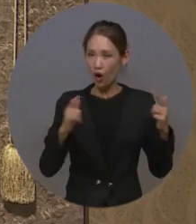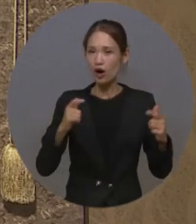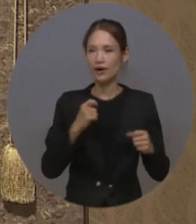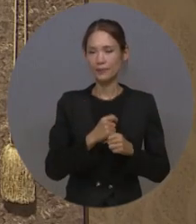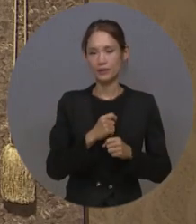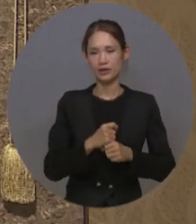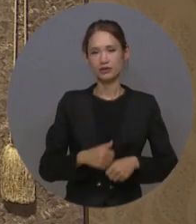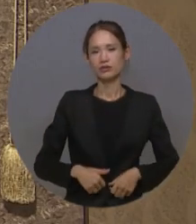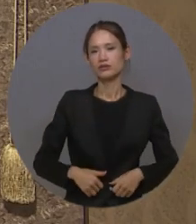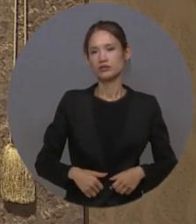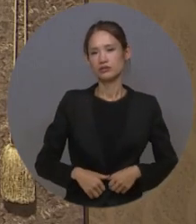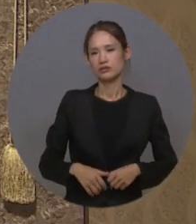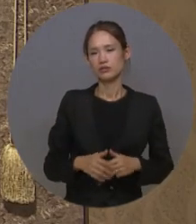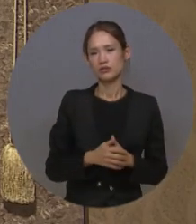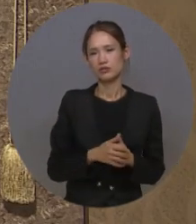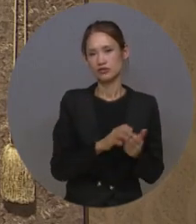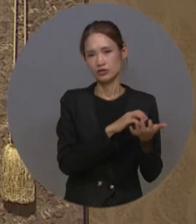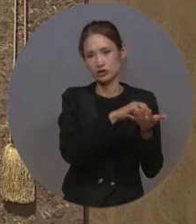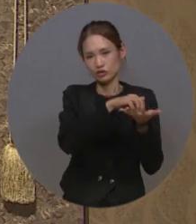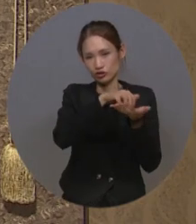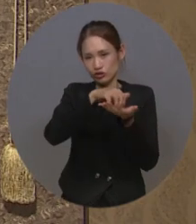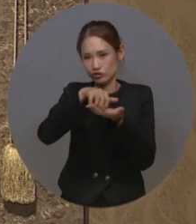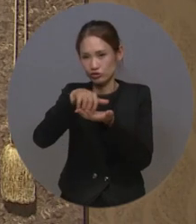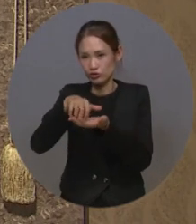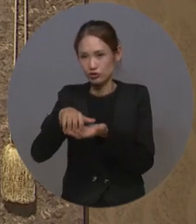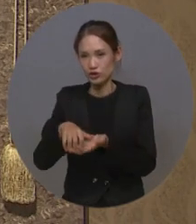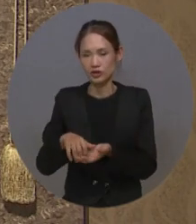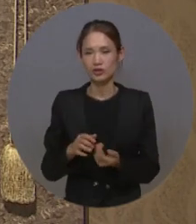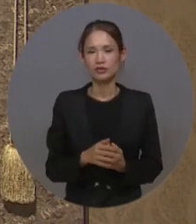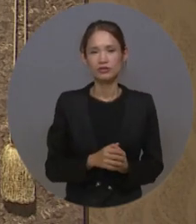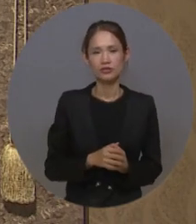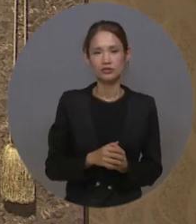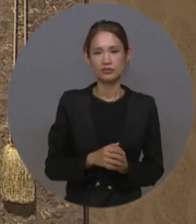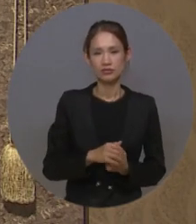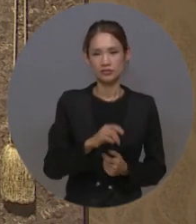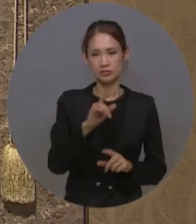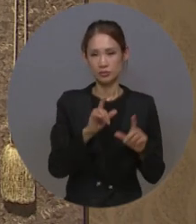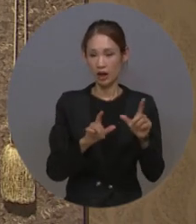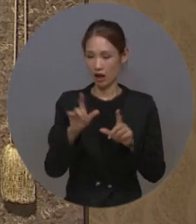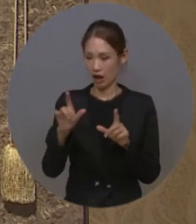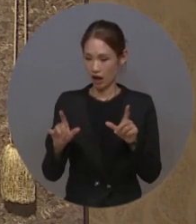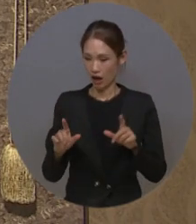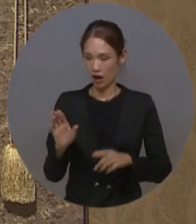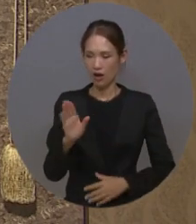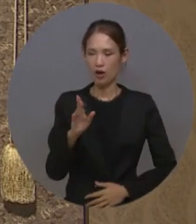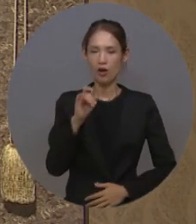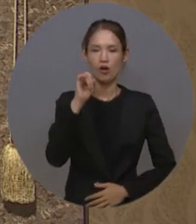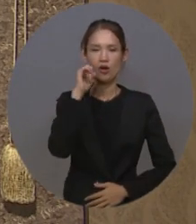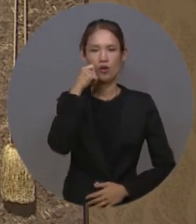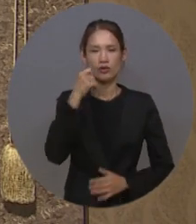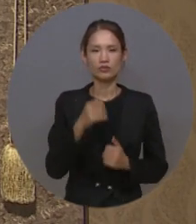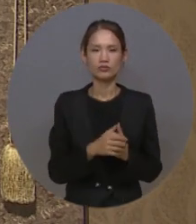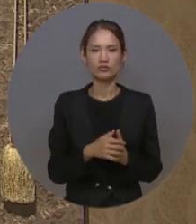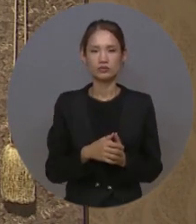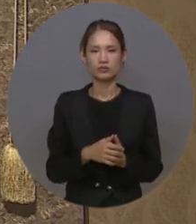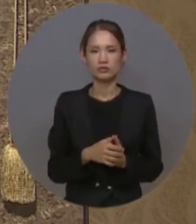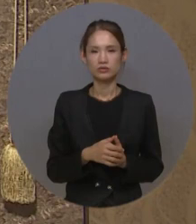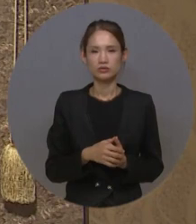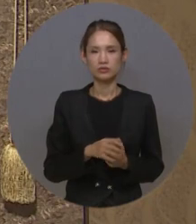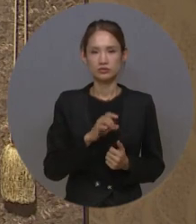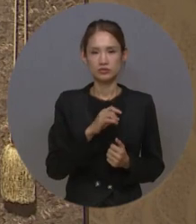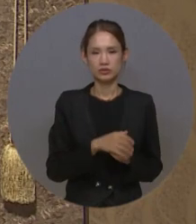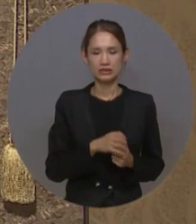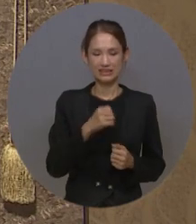되는데 네. 그거를 다 수백 가지의 베개 형태를 만들 수가 없어요. 네. 그러다 보니까 그냥